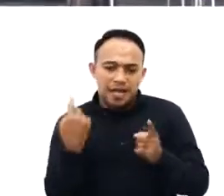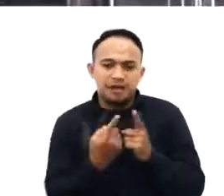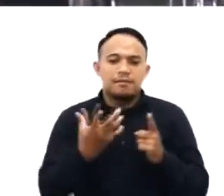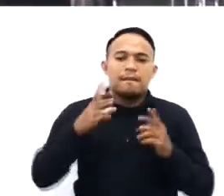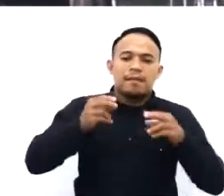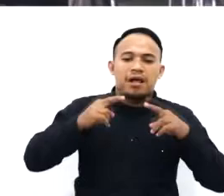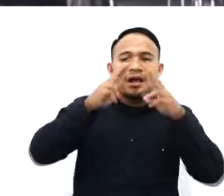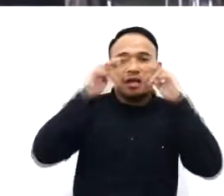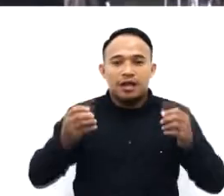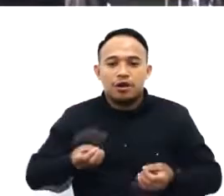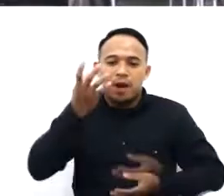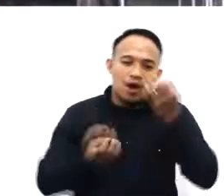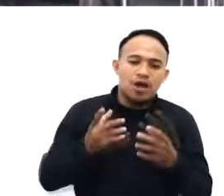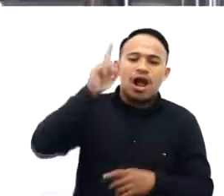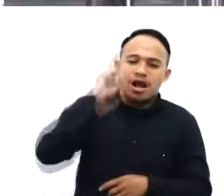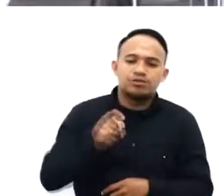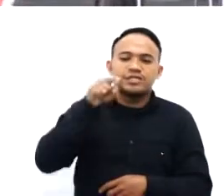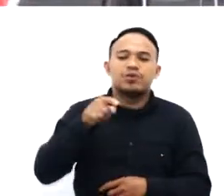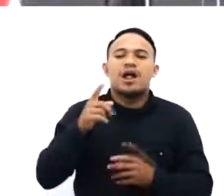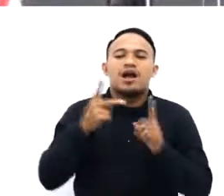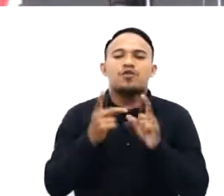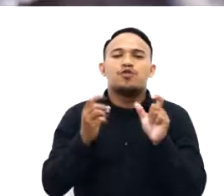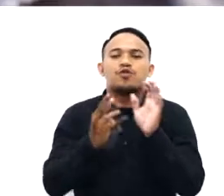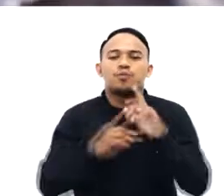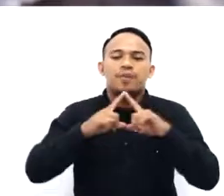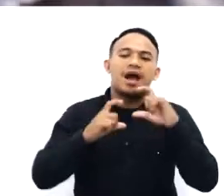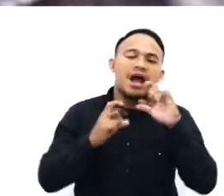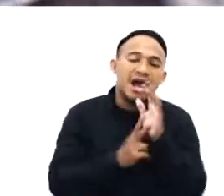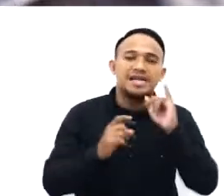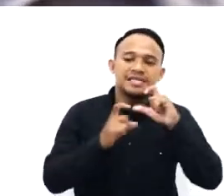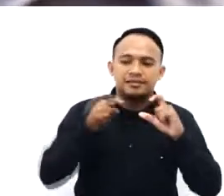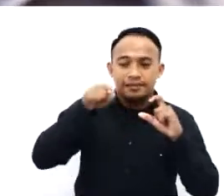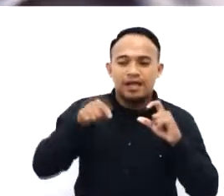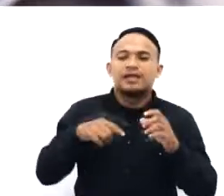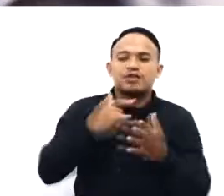Nataru harus dilaksanakan humanis namun tetap tegas.